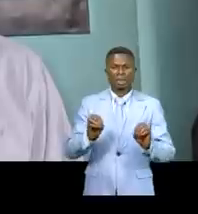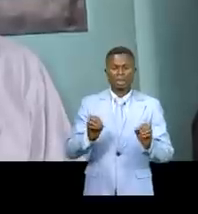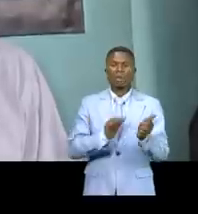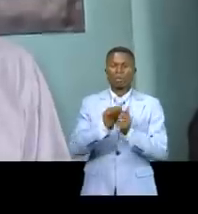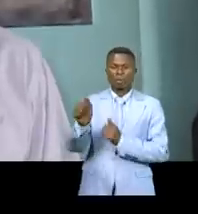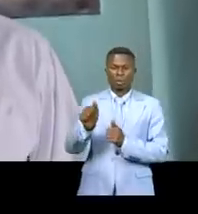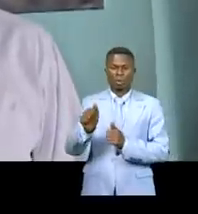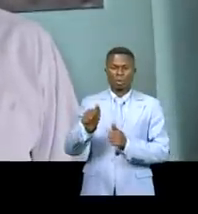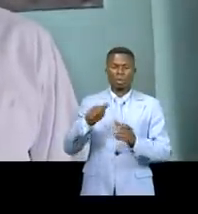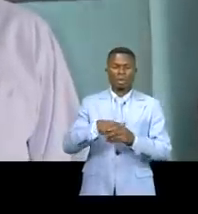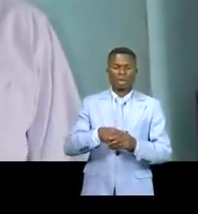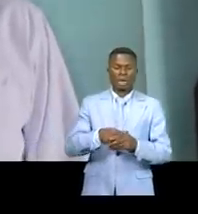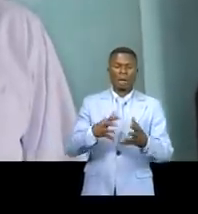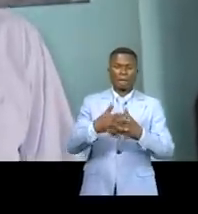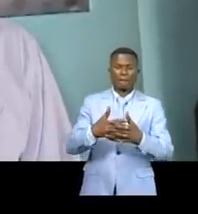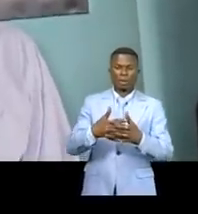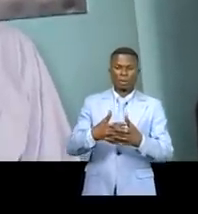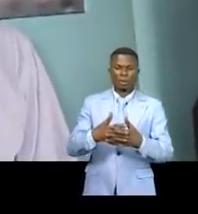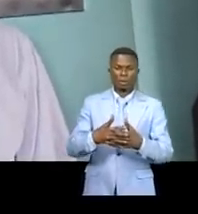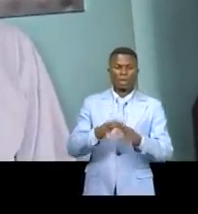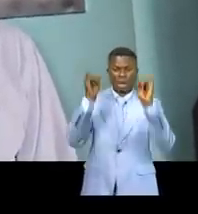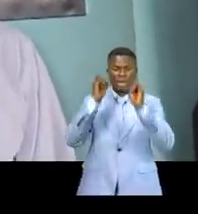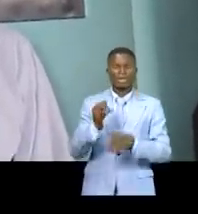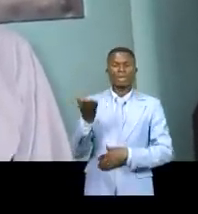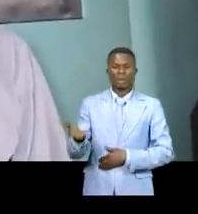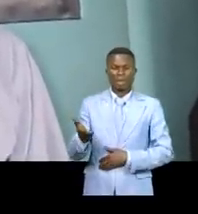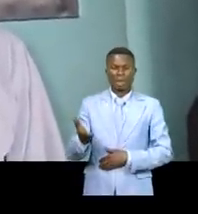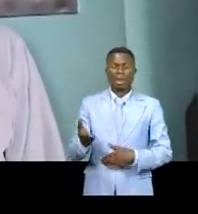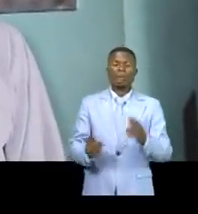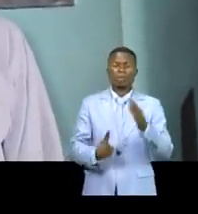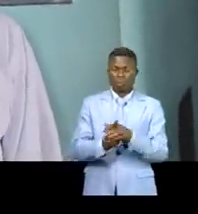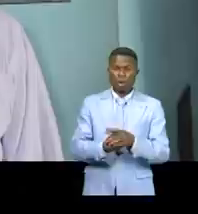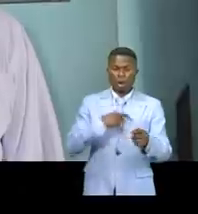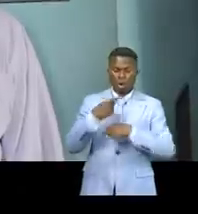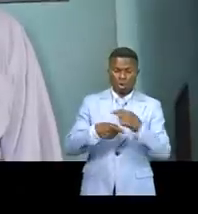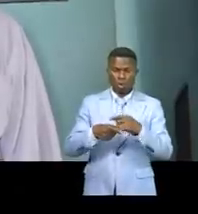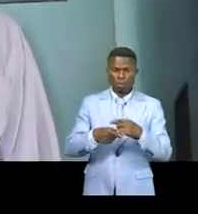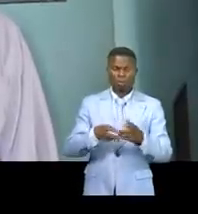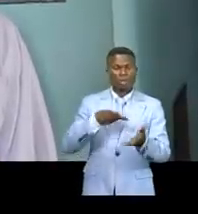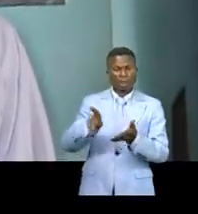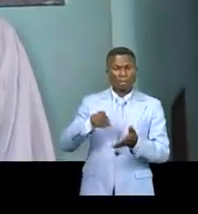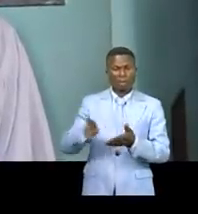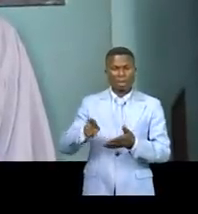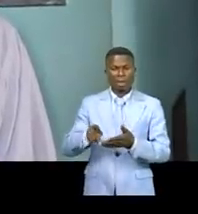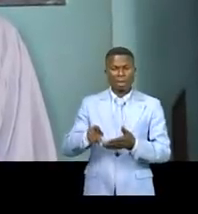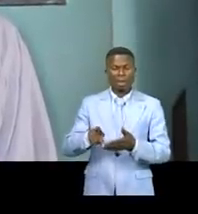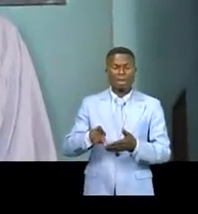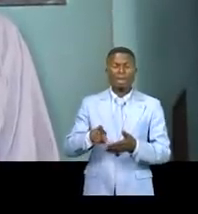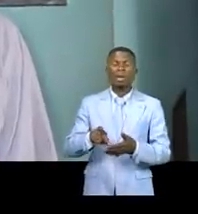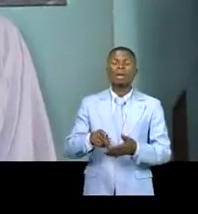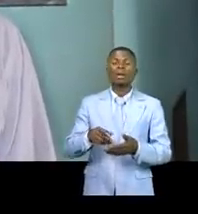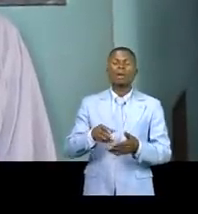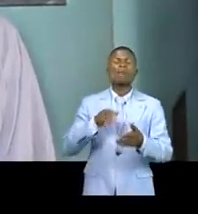passez dans des distributions, la connexion y est. Mais dès qu'on lance seulement la paye, vous pouvez passer